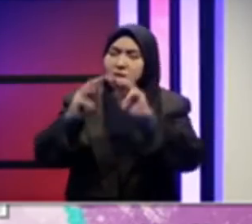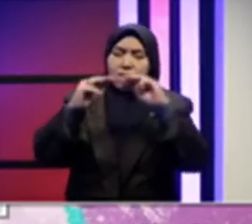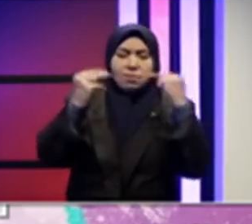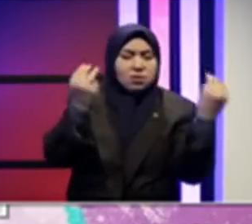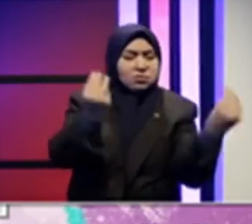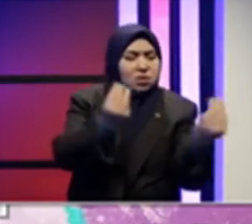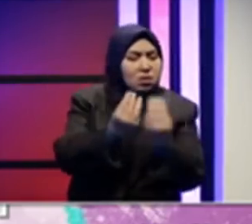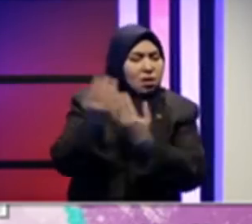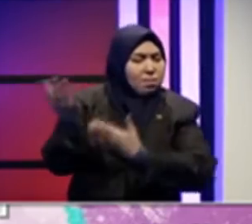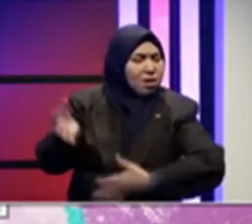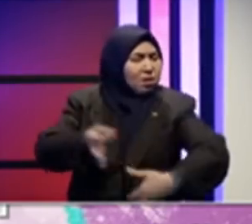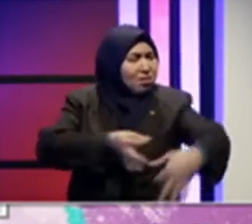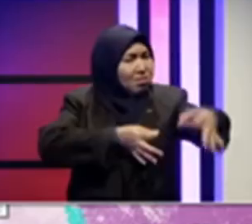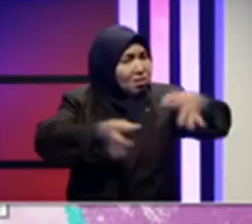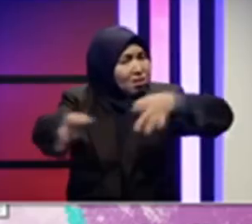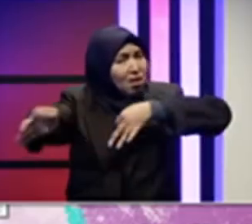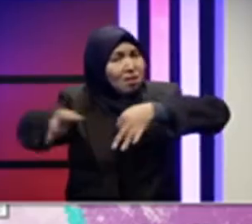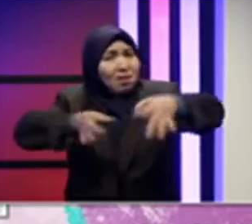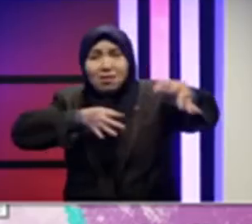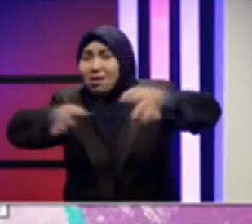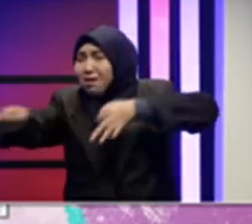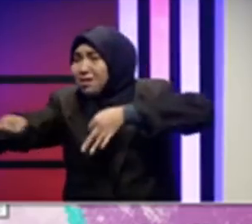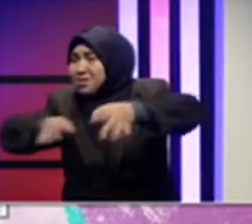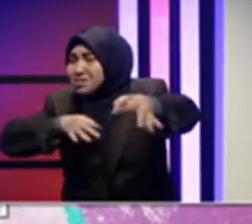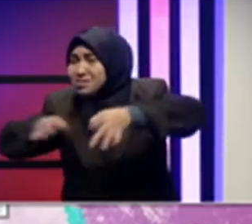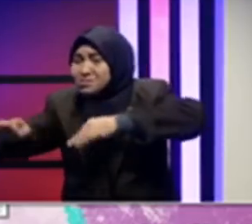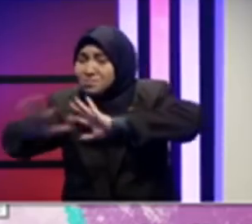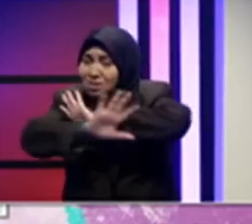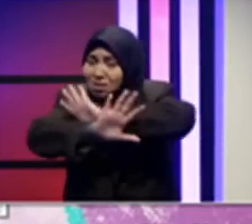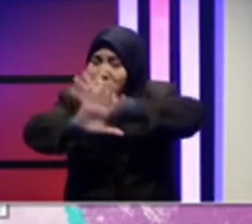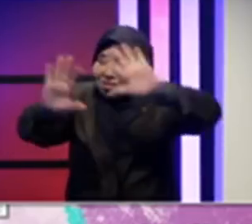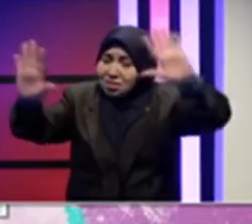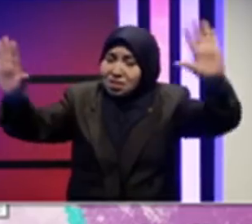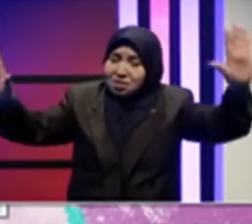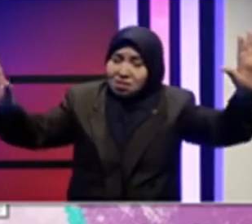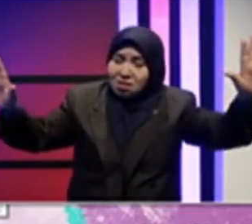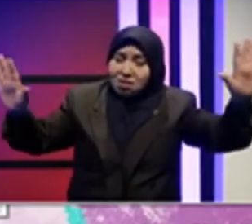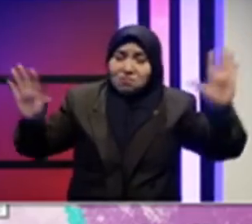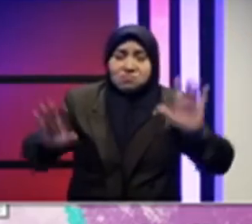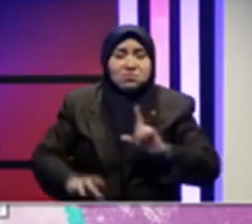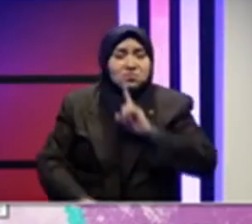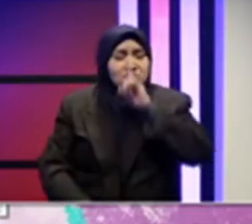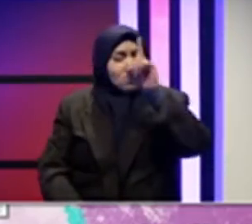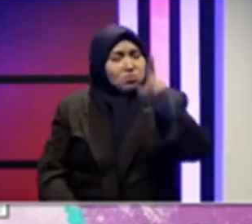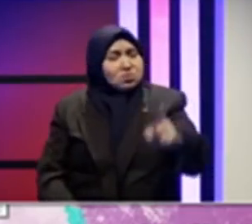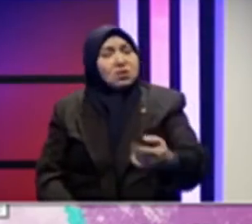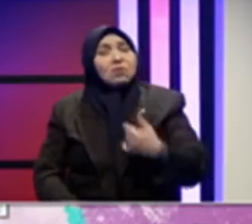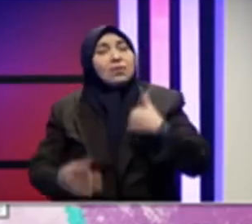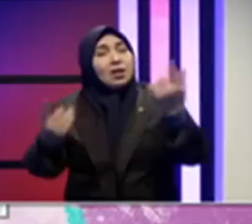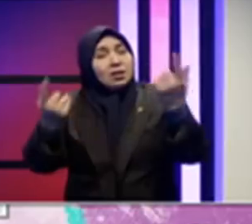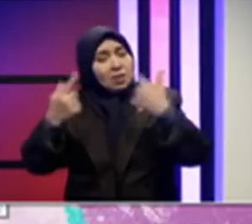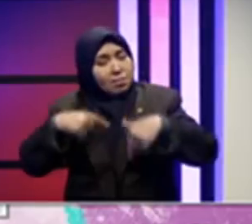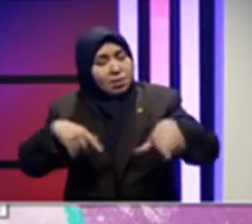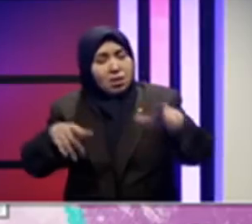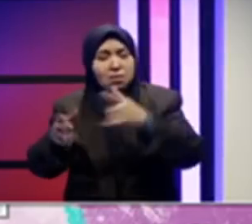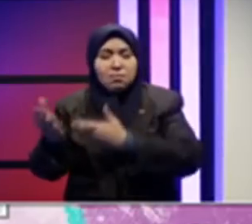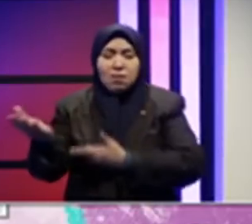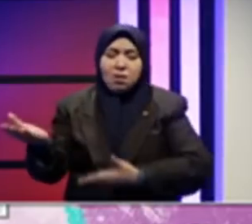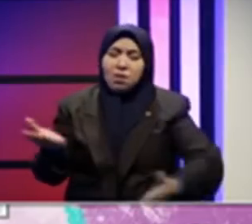bil bayyinati qala qad ji'tukum bil